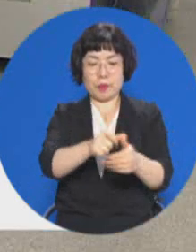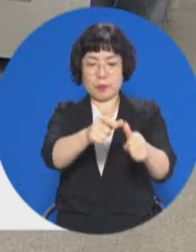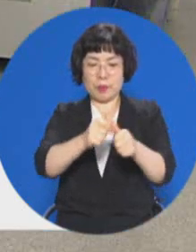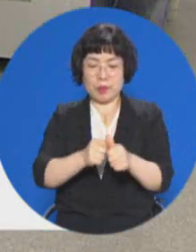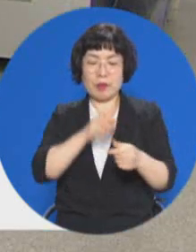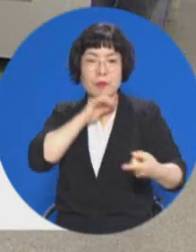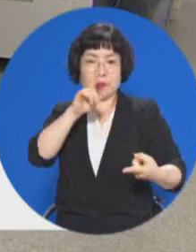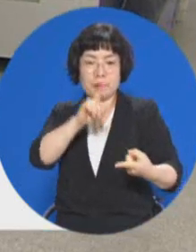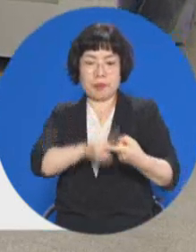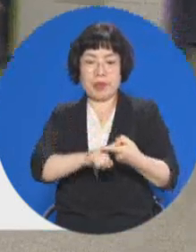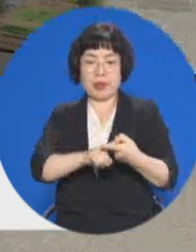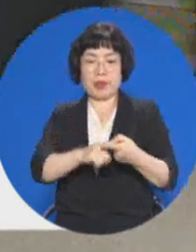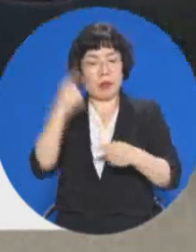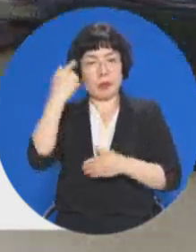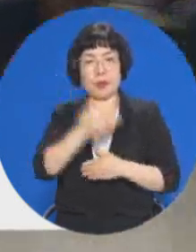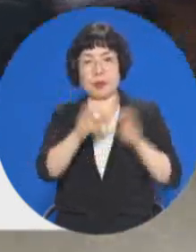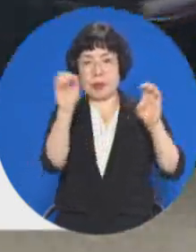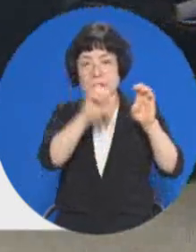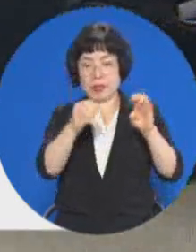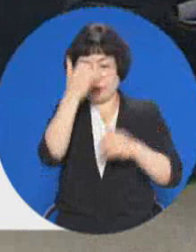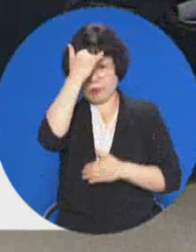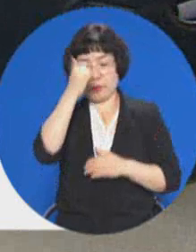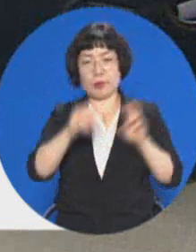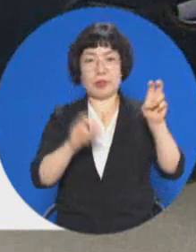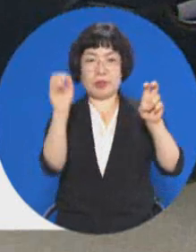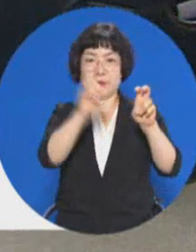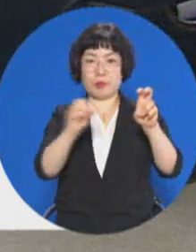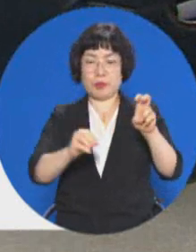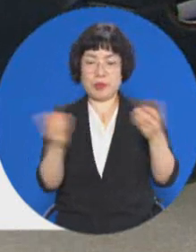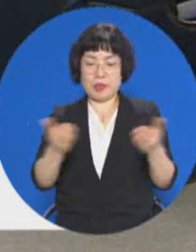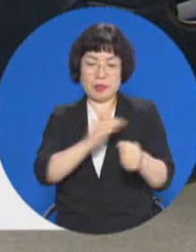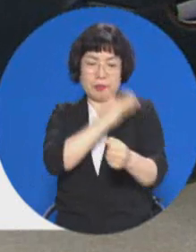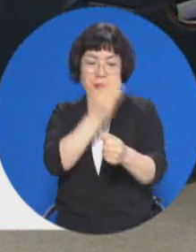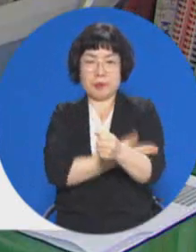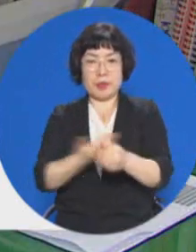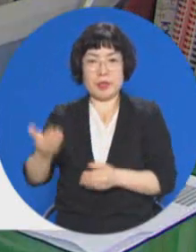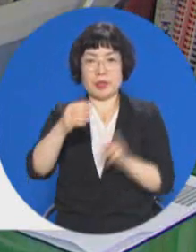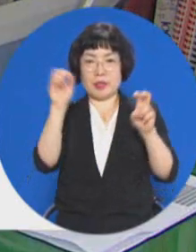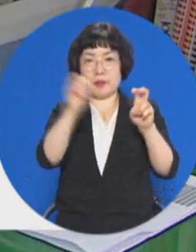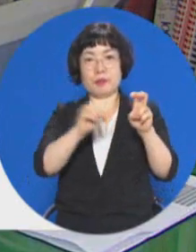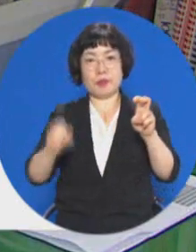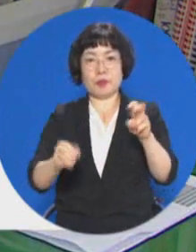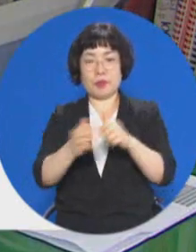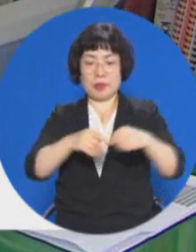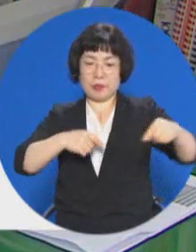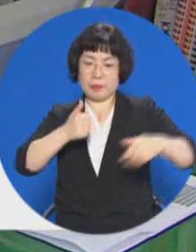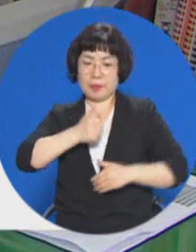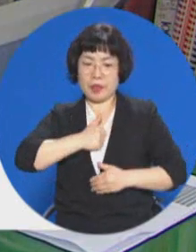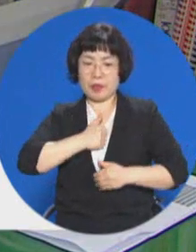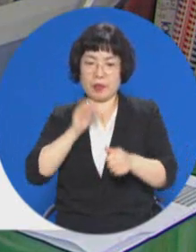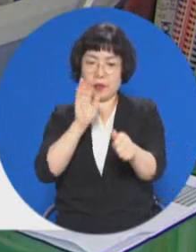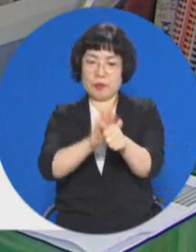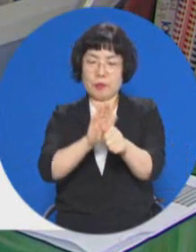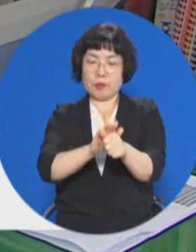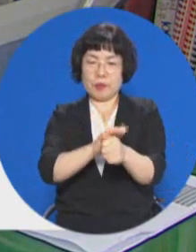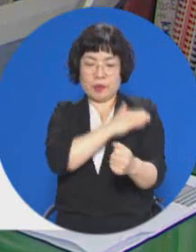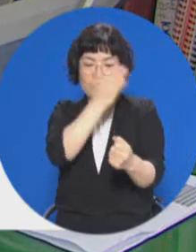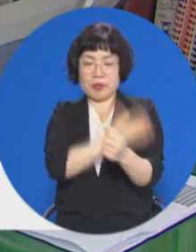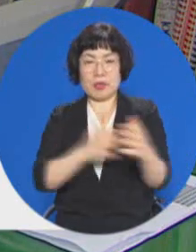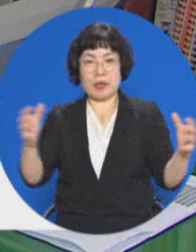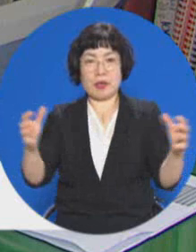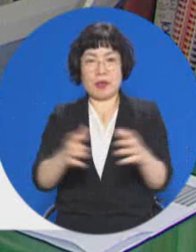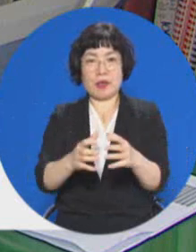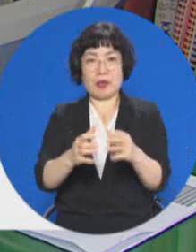적합도 여론조사 40%와 도덕성 20%, 업무수행 능력 20%, 정체성 기여도 20%를